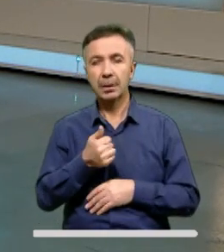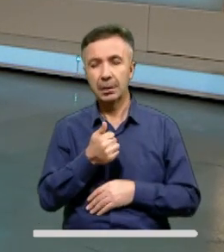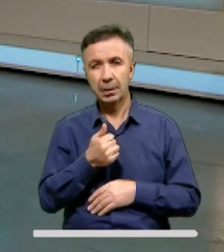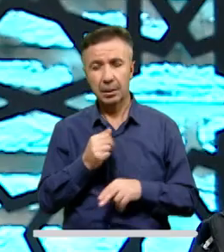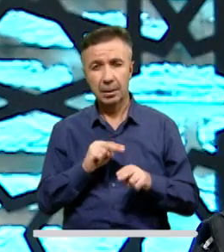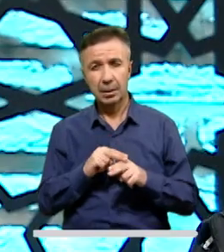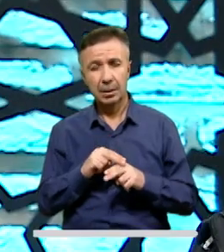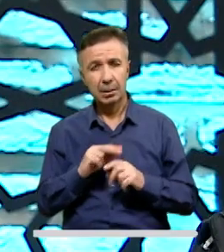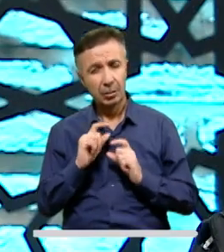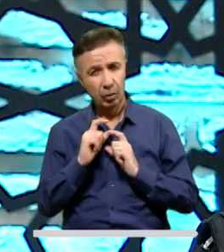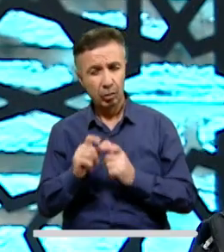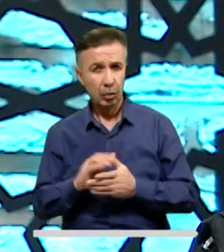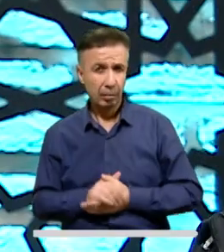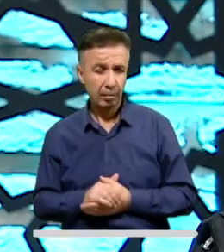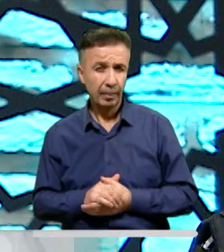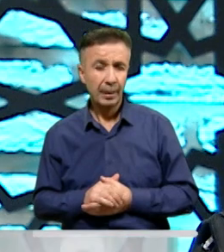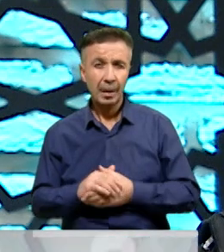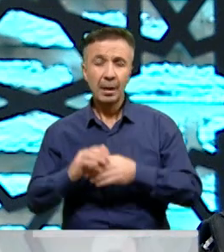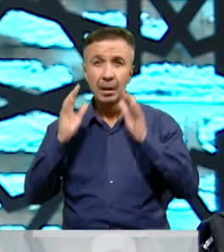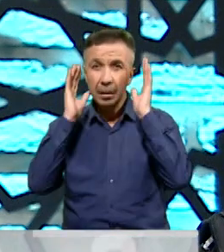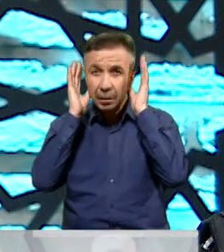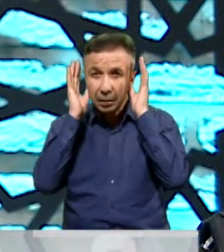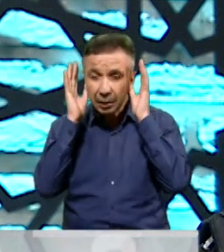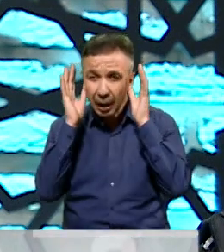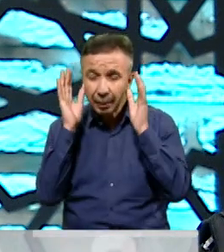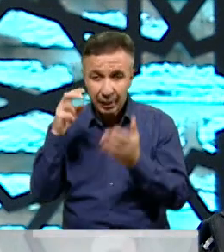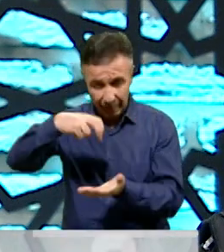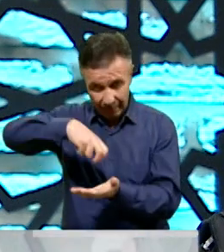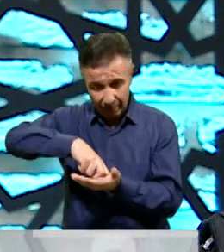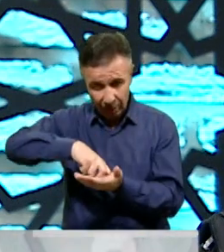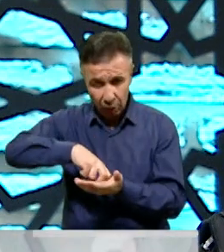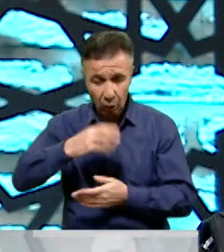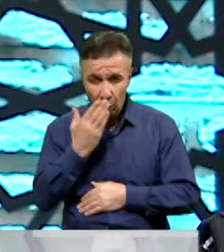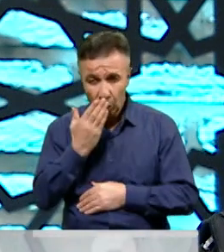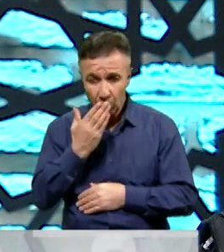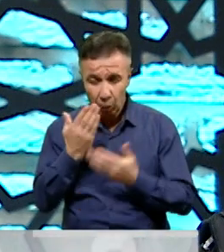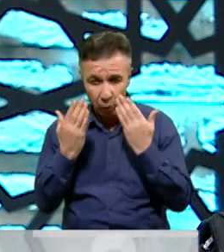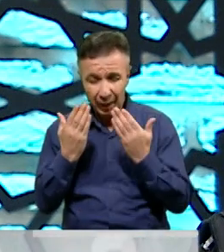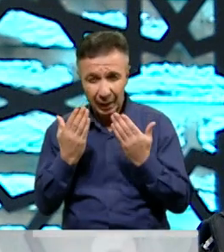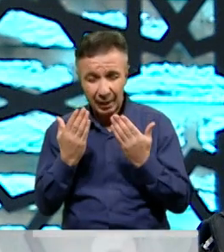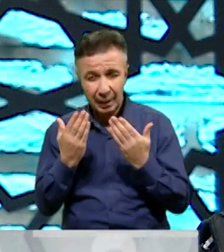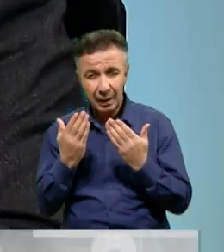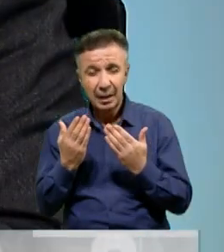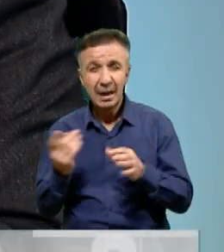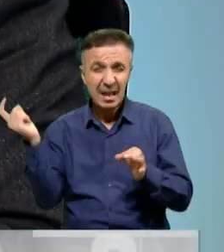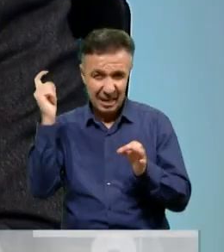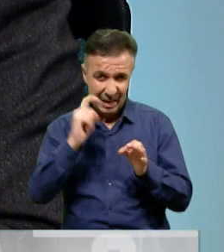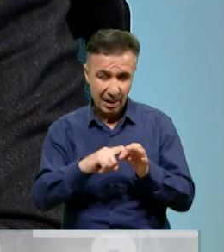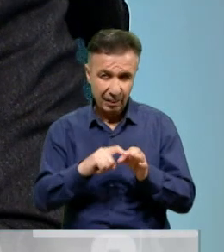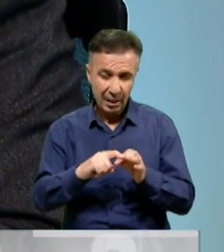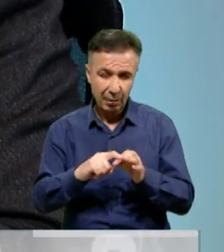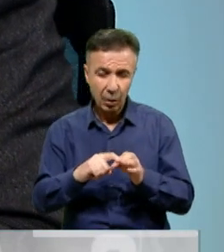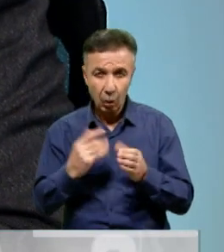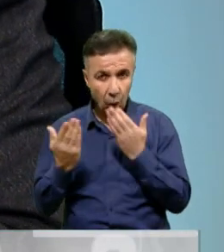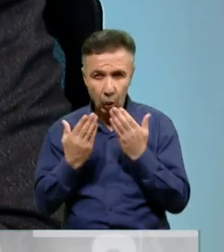66. Selamünaleyküm kıymetli hocam. Namazda teşehhütte okuduğumuz duaları tecvidli mi okumamız gerekir diyor. Evet,